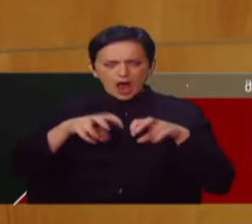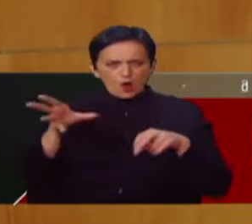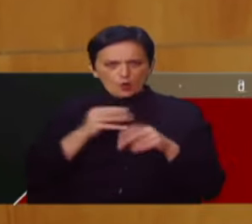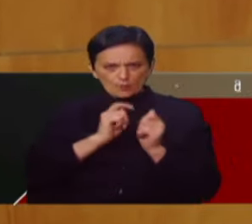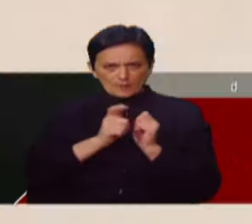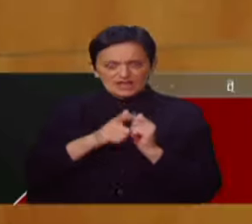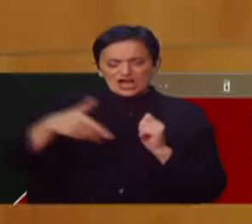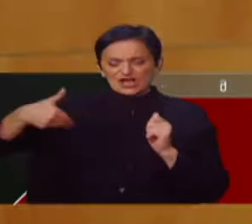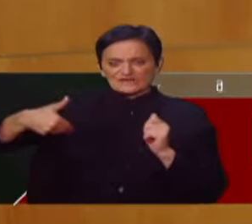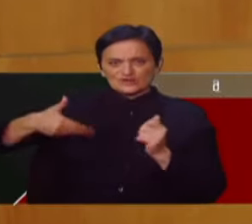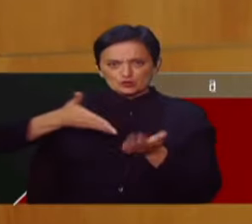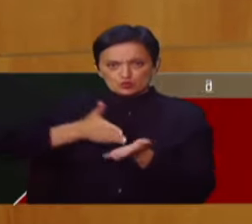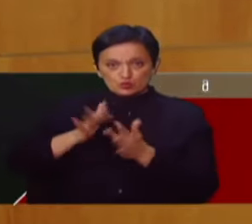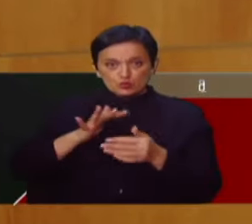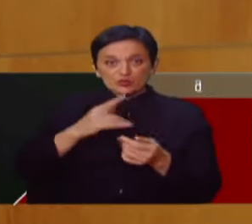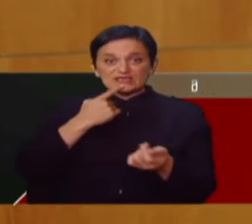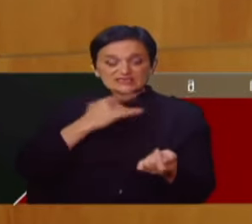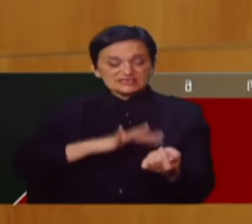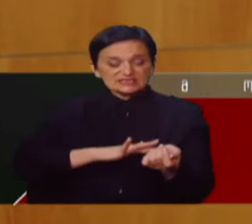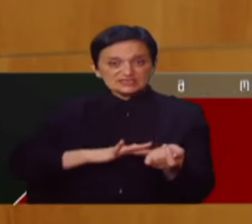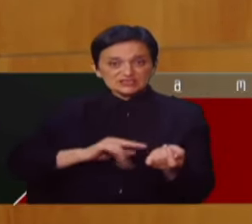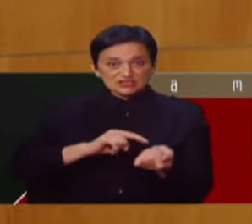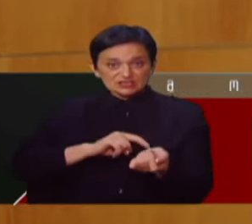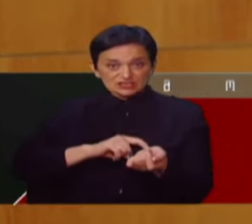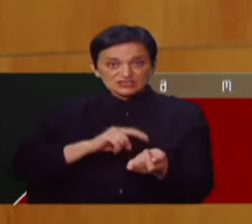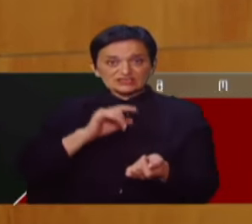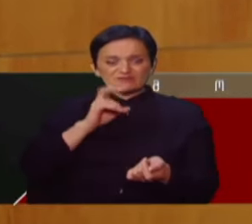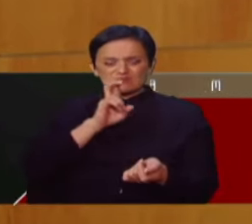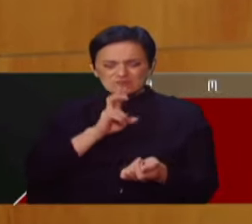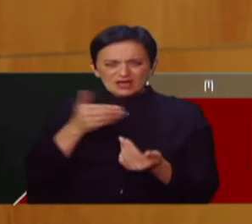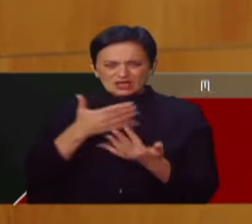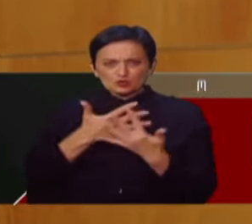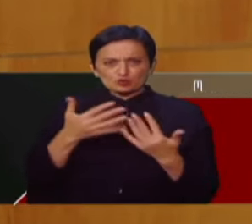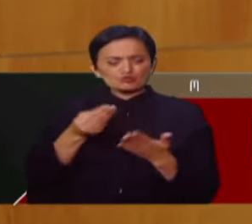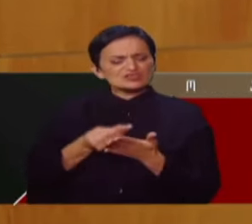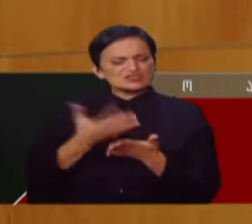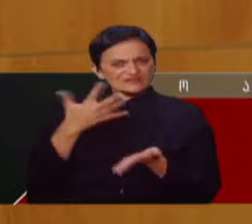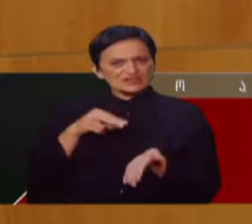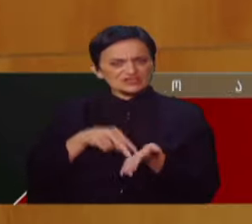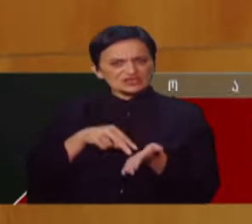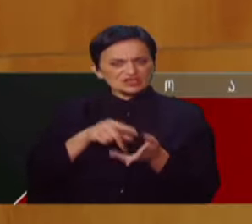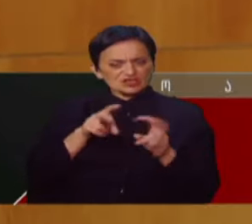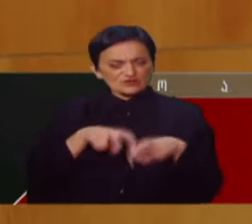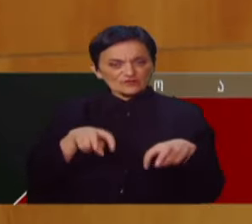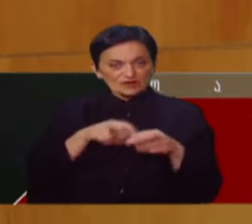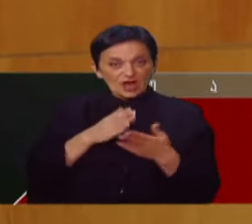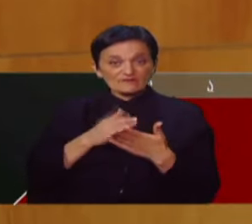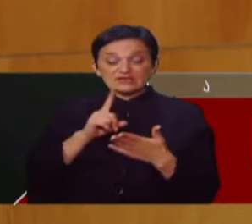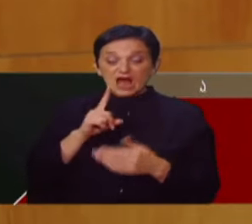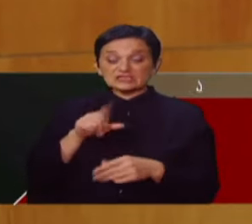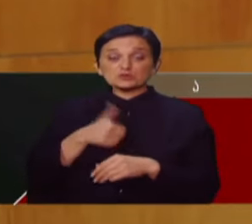ღვიძლის ფუნქციები, სისხლში B ჰეპატიტის ვირუსის კონცენტრაცია და სხვა საკმაოდ ძვირადღირებული გამოკვლევები. და რაც